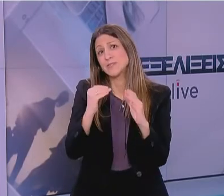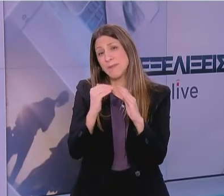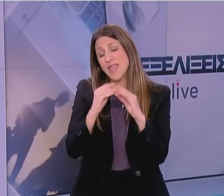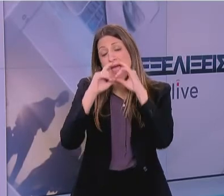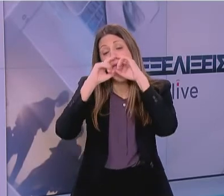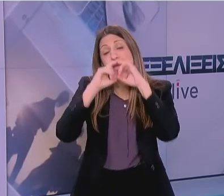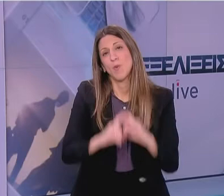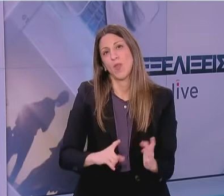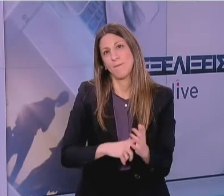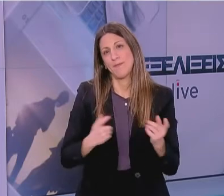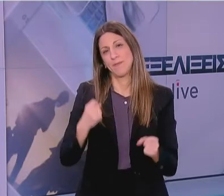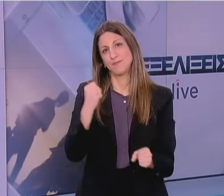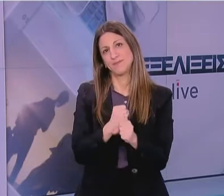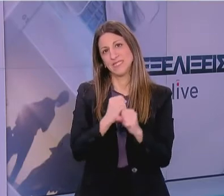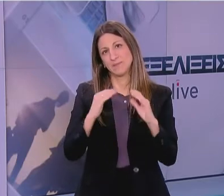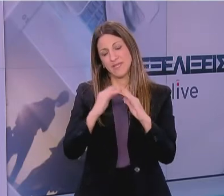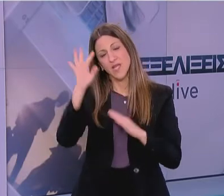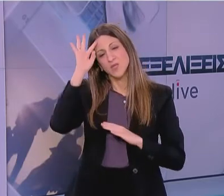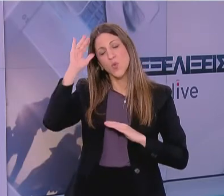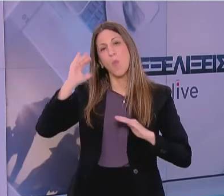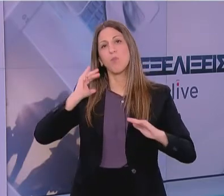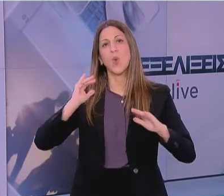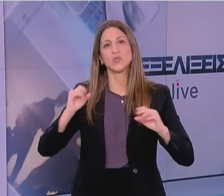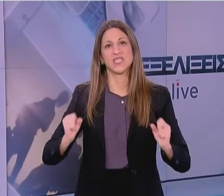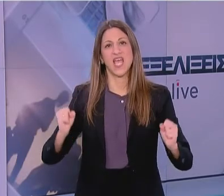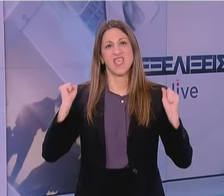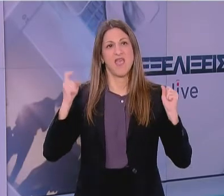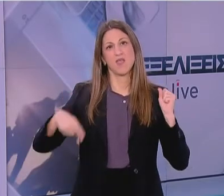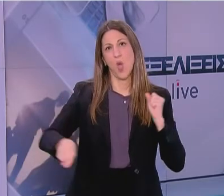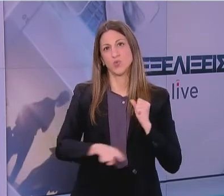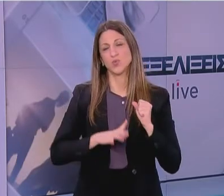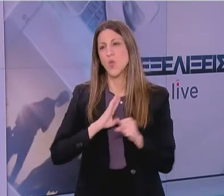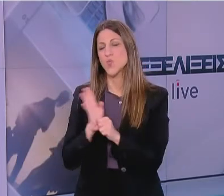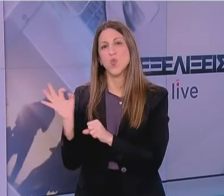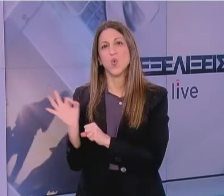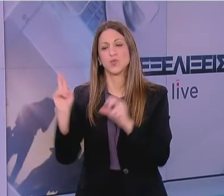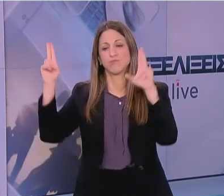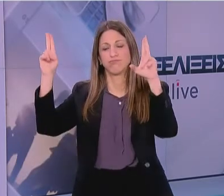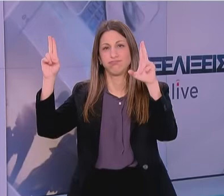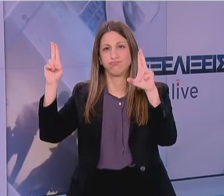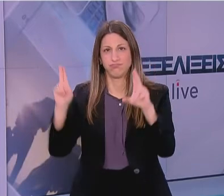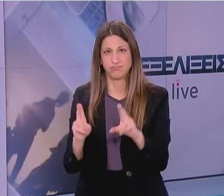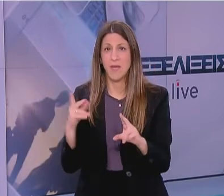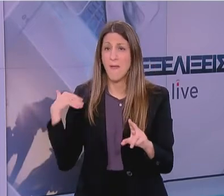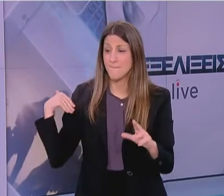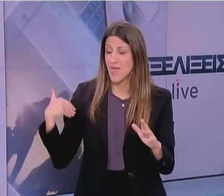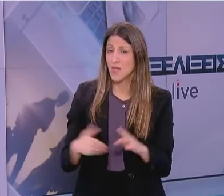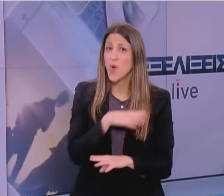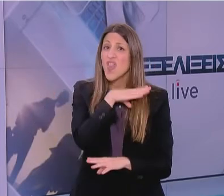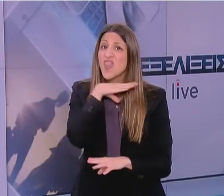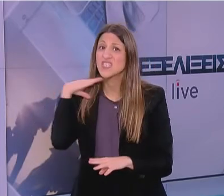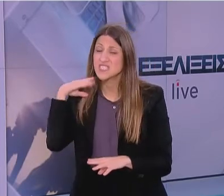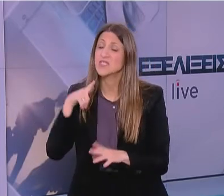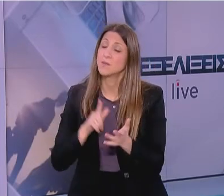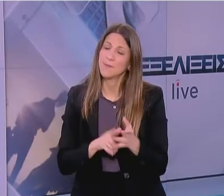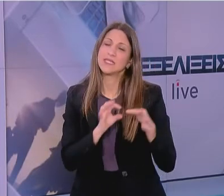και απαραίτητη συνθήκη για να μην καταστρέψουμε ό,τι έχουμε πετύχει μέχρι σήμερα. Είναι ο μόνος τρόπος για να μην πάνε οι θυσίες μας χαμένες.